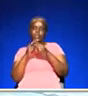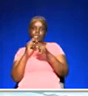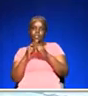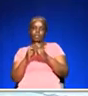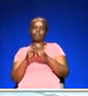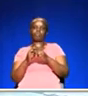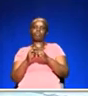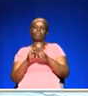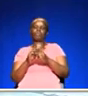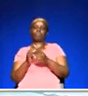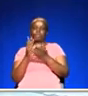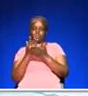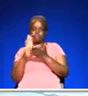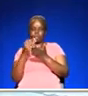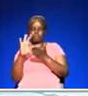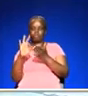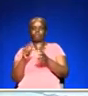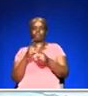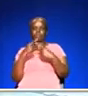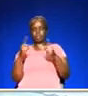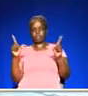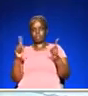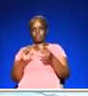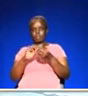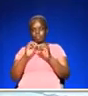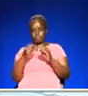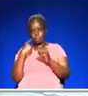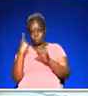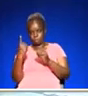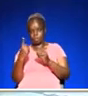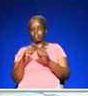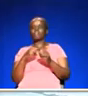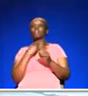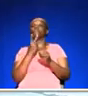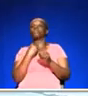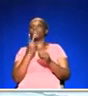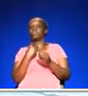ama sehemu za lugha. Kipashio cha kwanza cha lugha ni sauti.